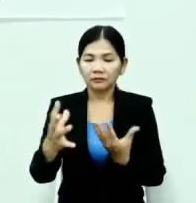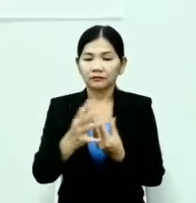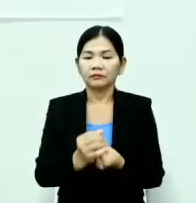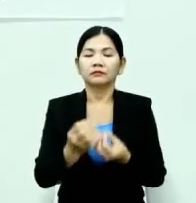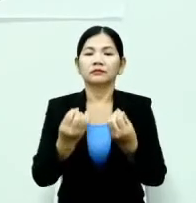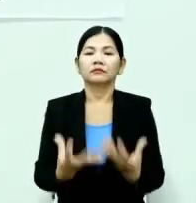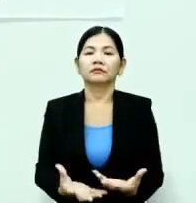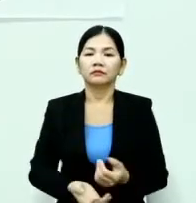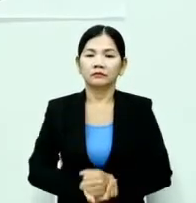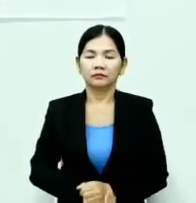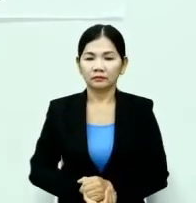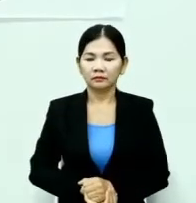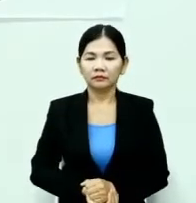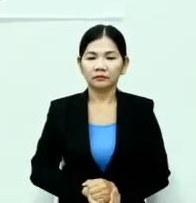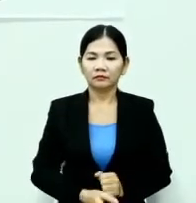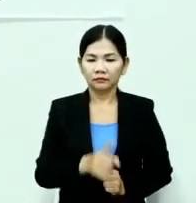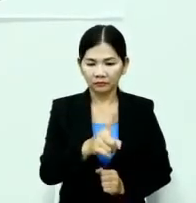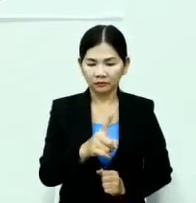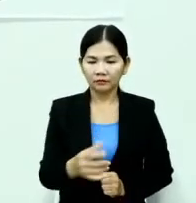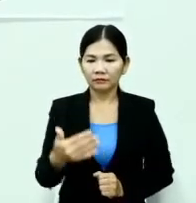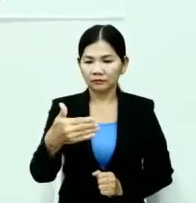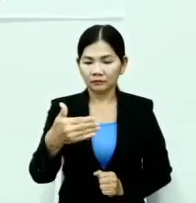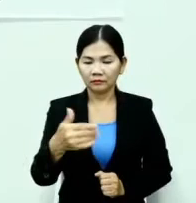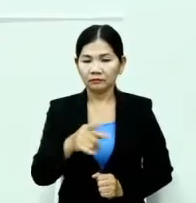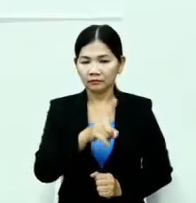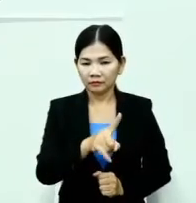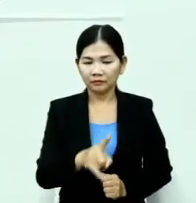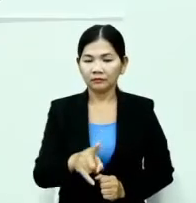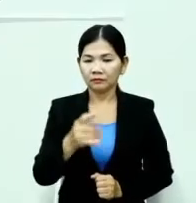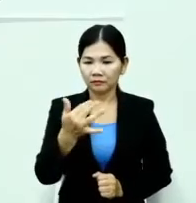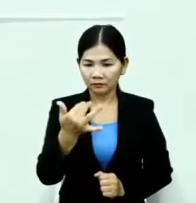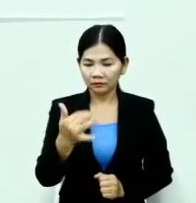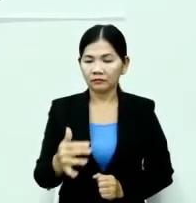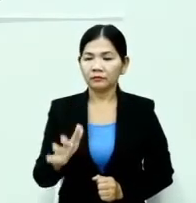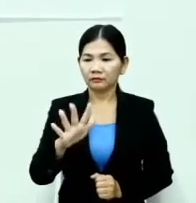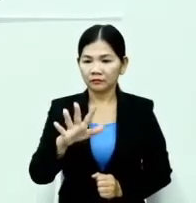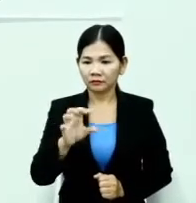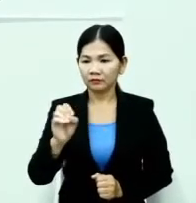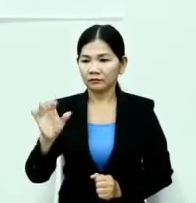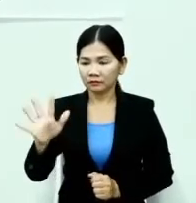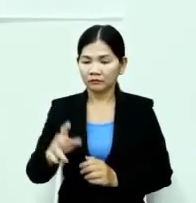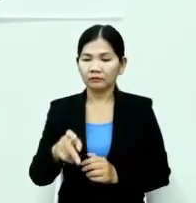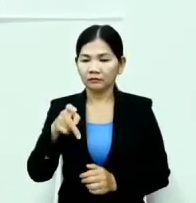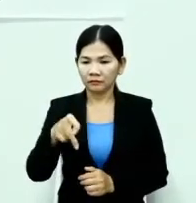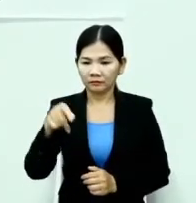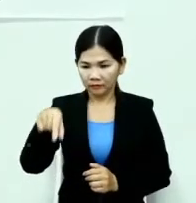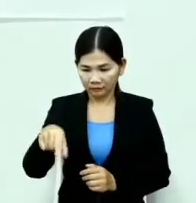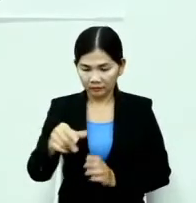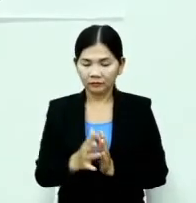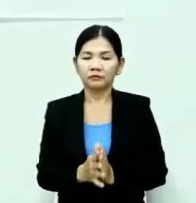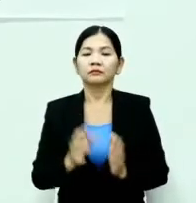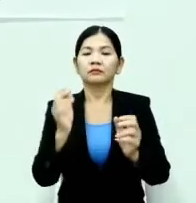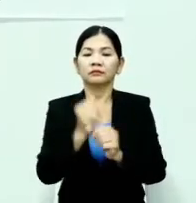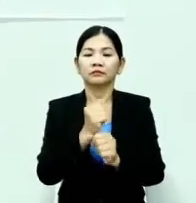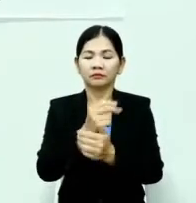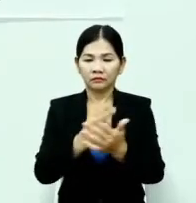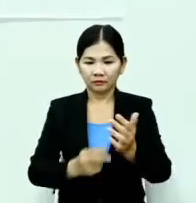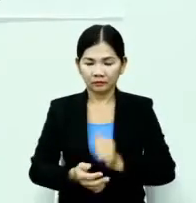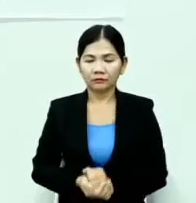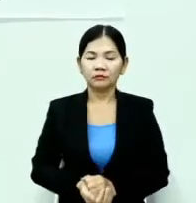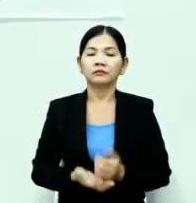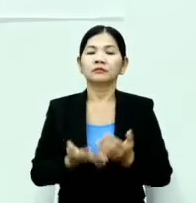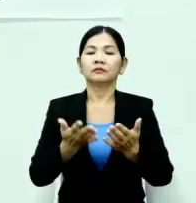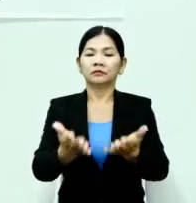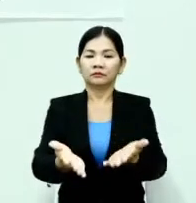1,000 kg. Chà, bàn tùm ngôn mùi bốn, pram pi rồi pram kilogram. Chà, con rơi nó mình chọc dụt tình nạ cốt. Chà, cứ dụt